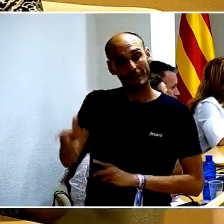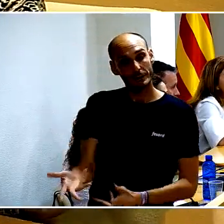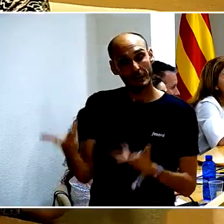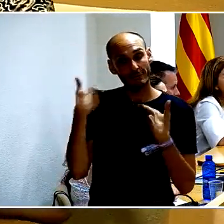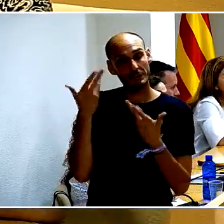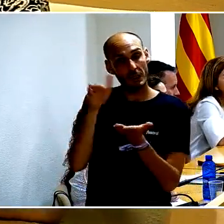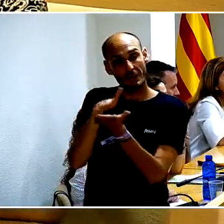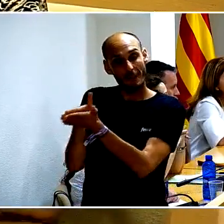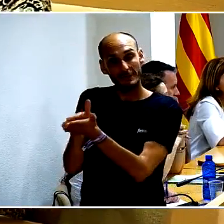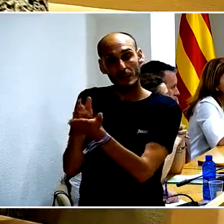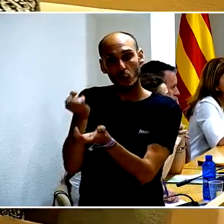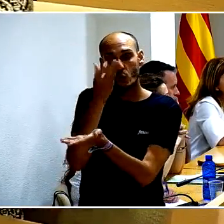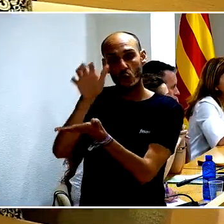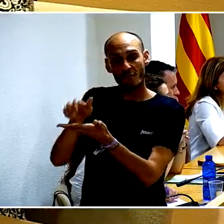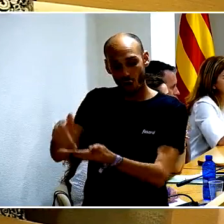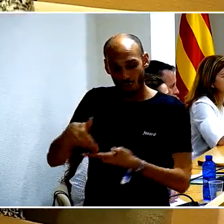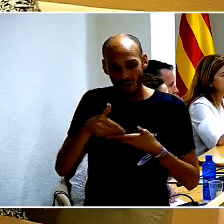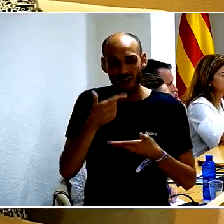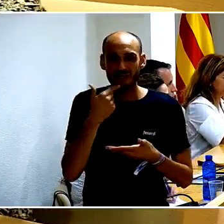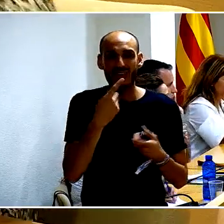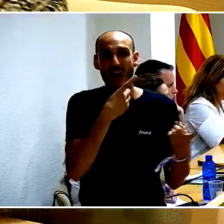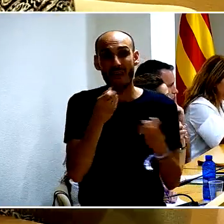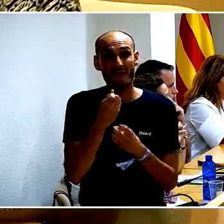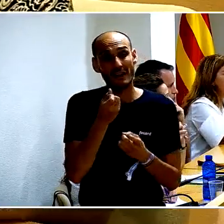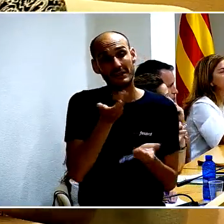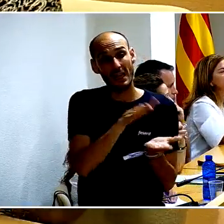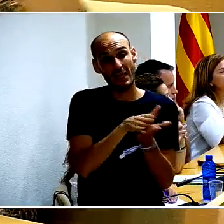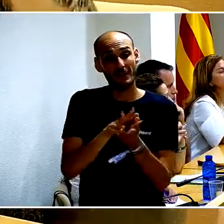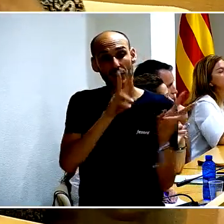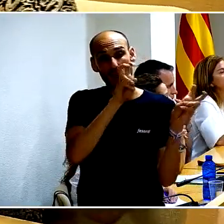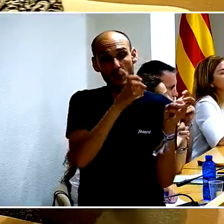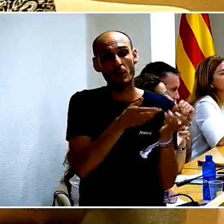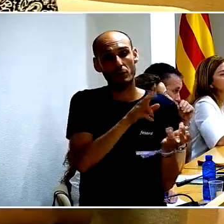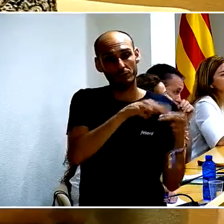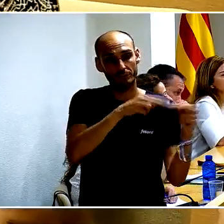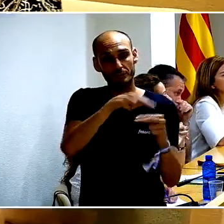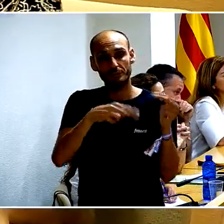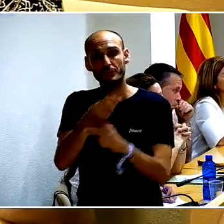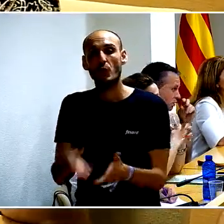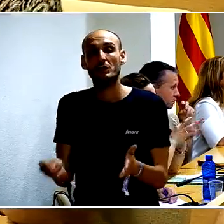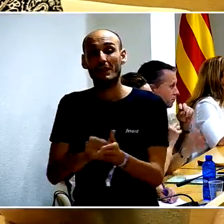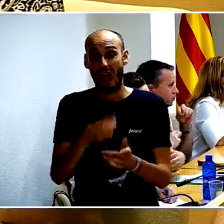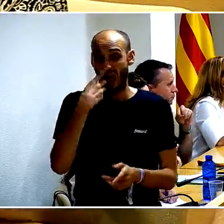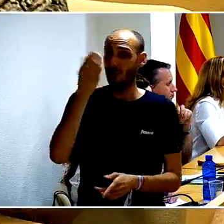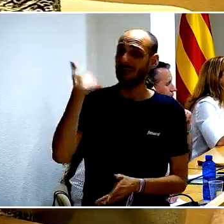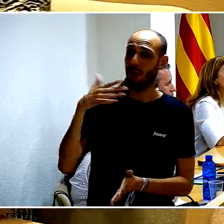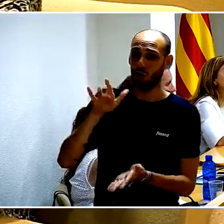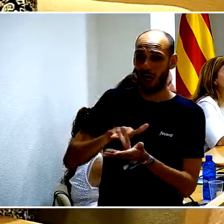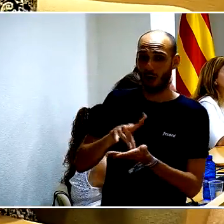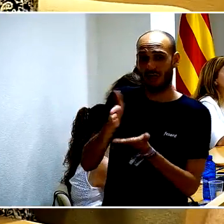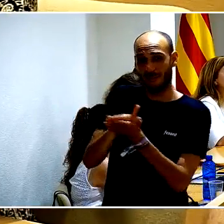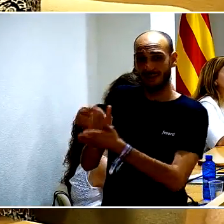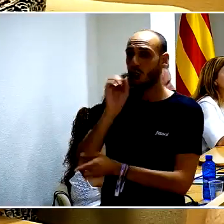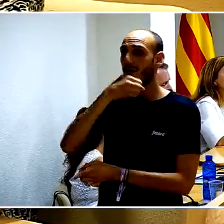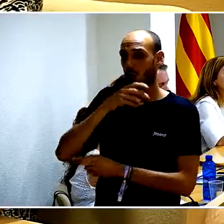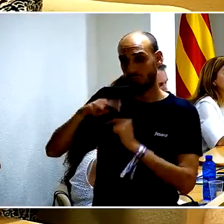cementeris dient que és necessari fer nínxols en el cementeri nou una altra vegada. Sabeu que l'any passat farem en el vell i aleshores hem de